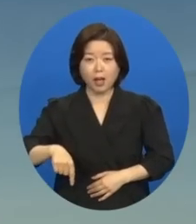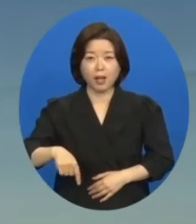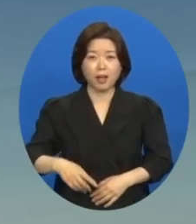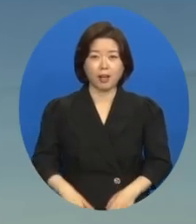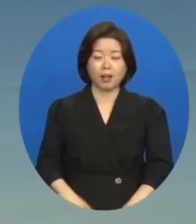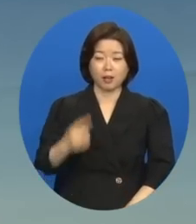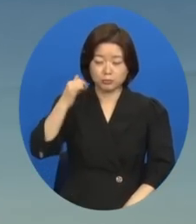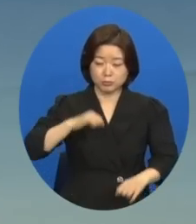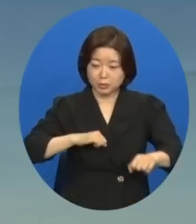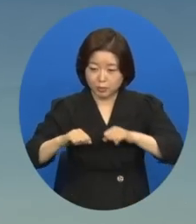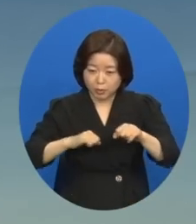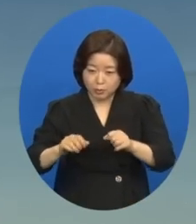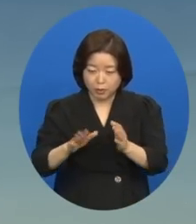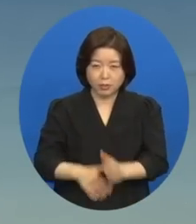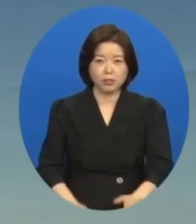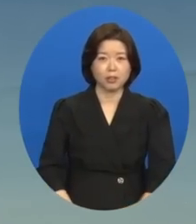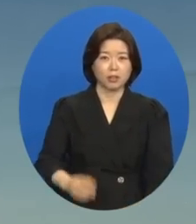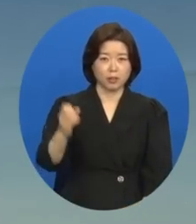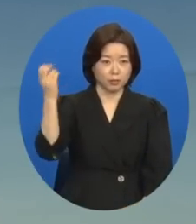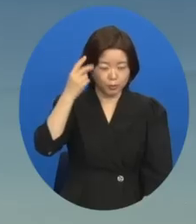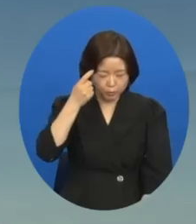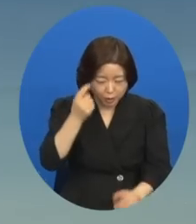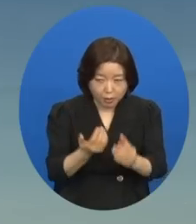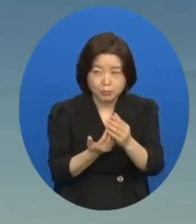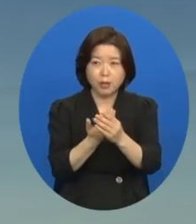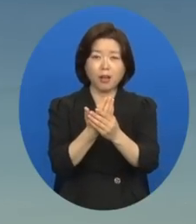한참 하는데 또 생각이 나는 거예요.